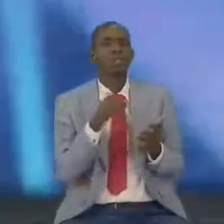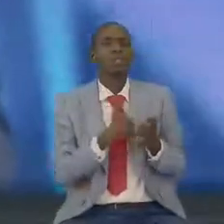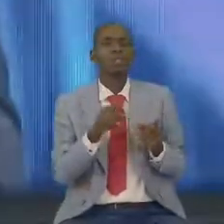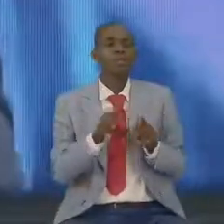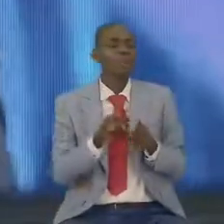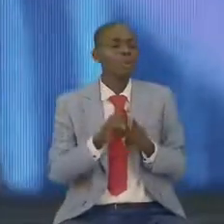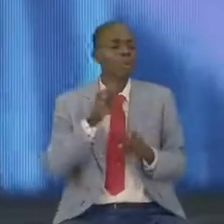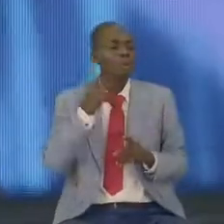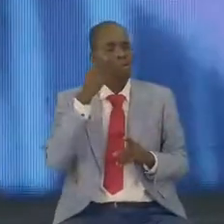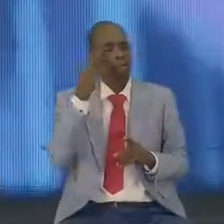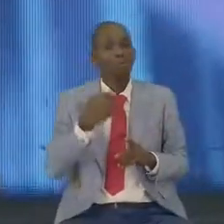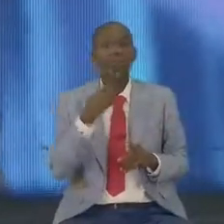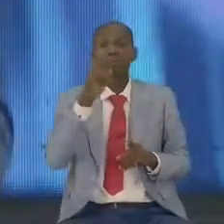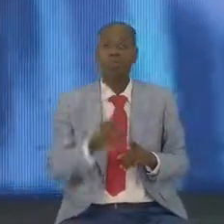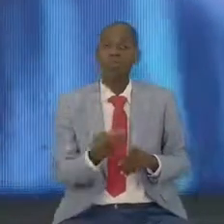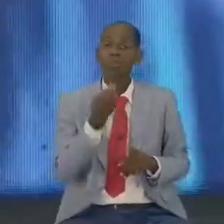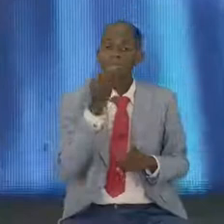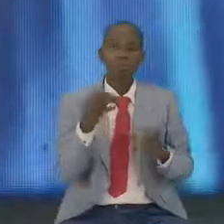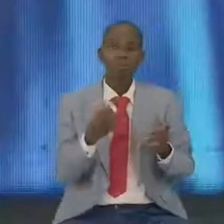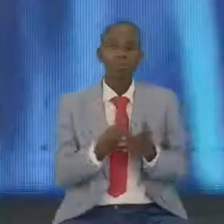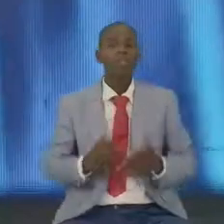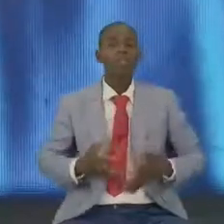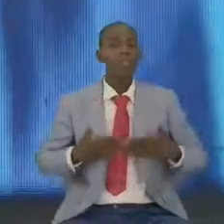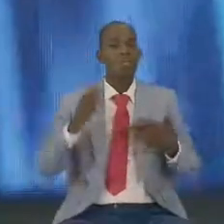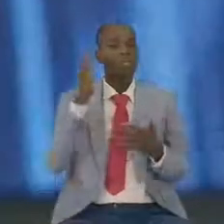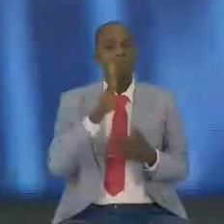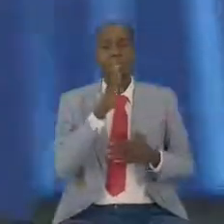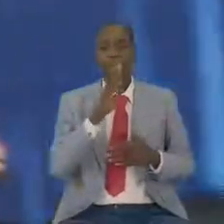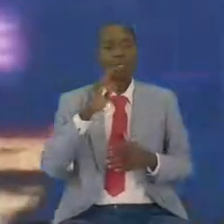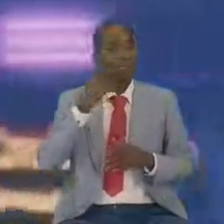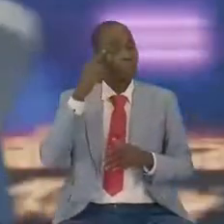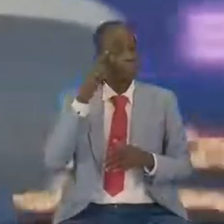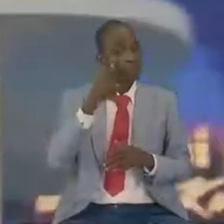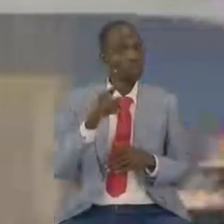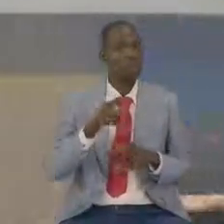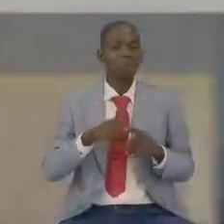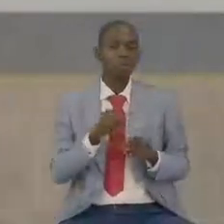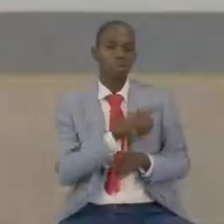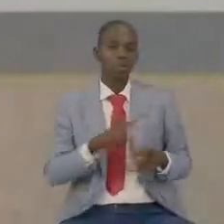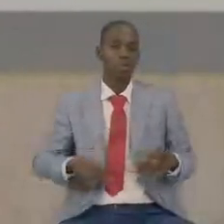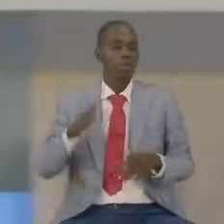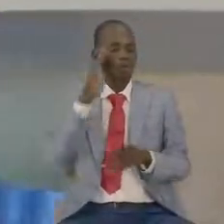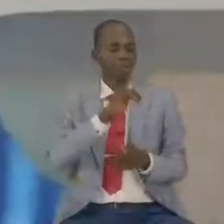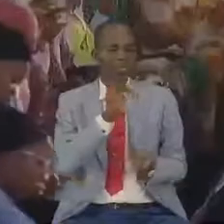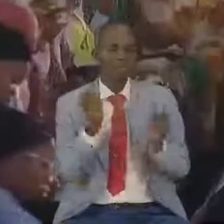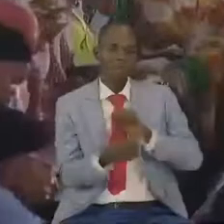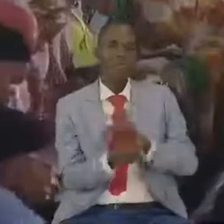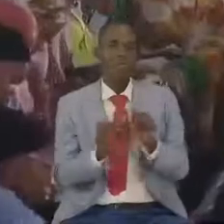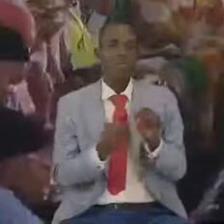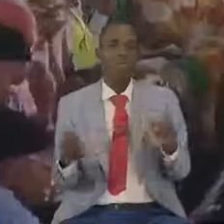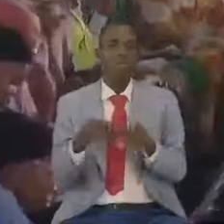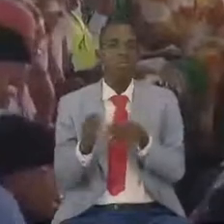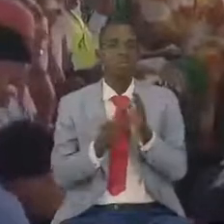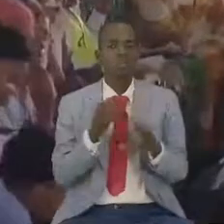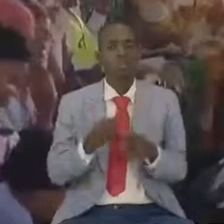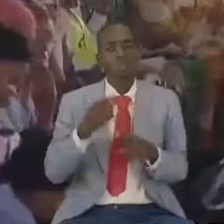tu dois consommer ça. La vie sera amère pour toi. Le Seigneur va tout transformer pour toi.